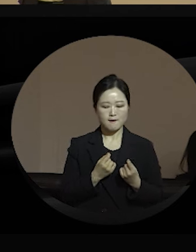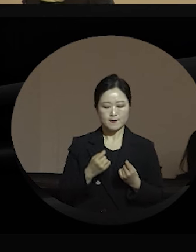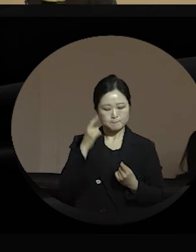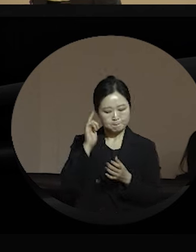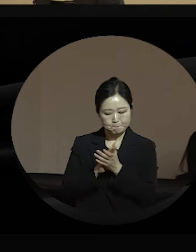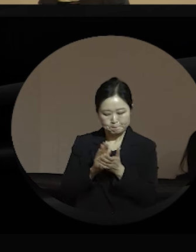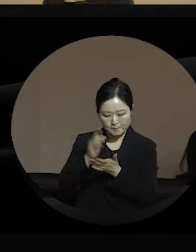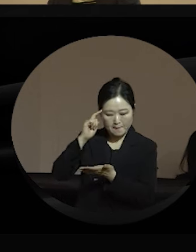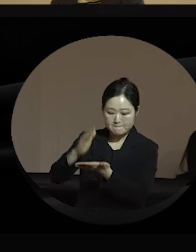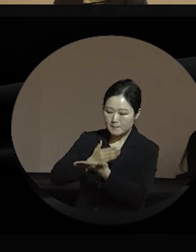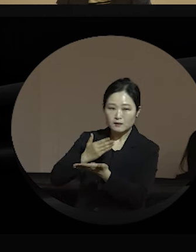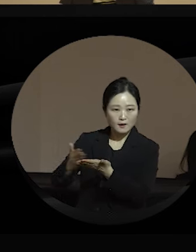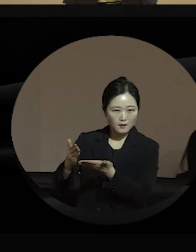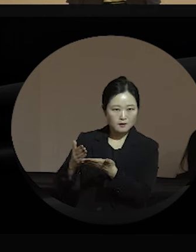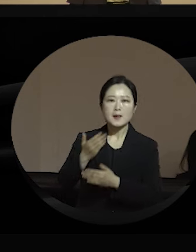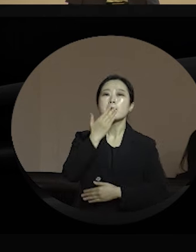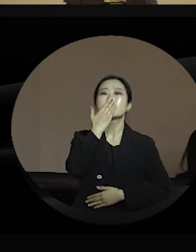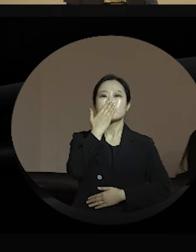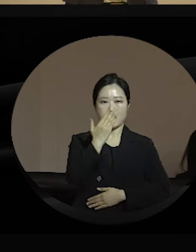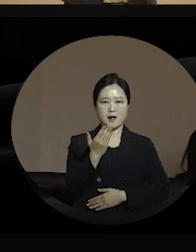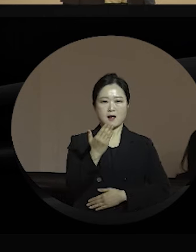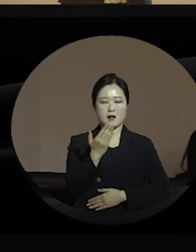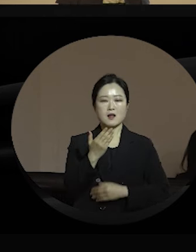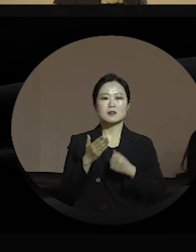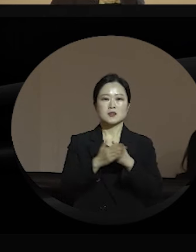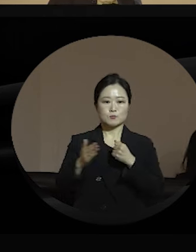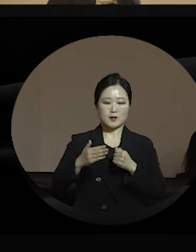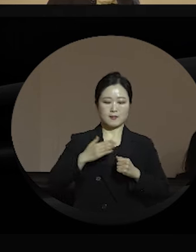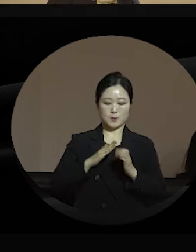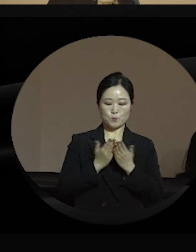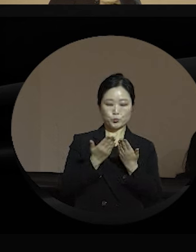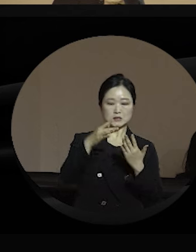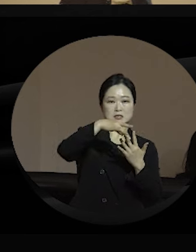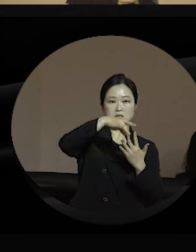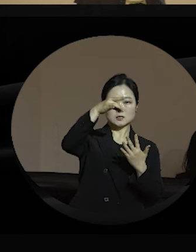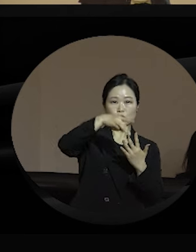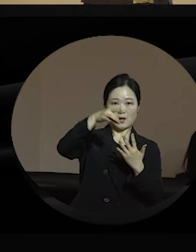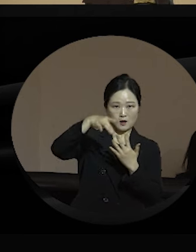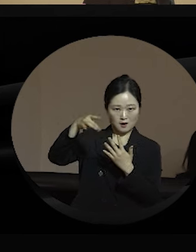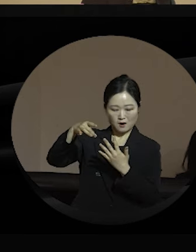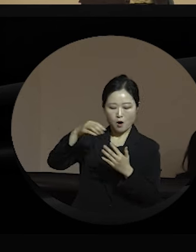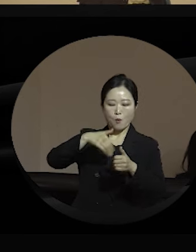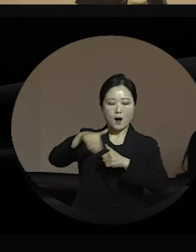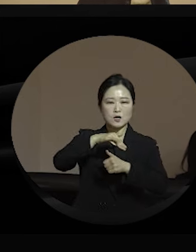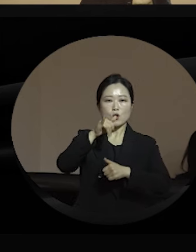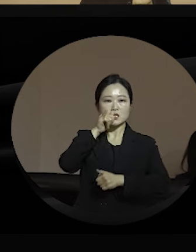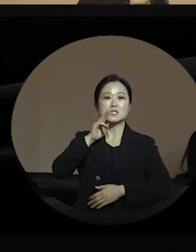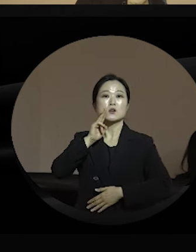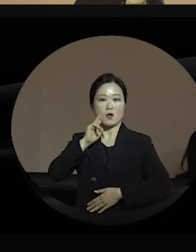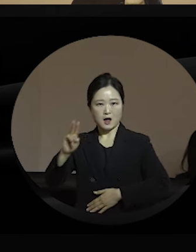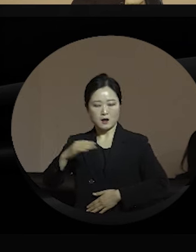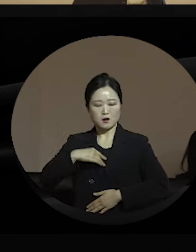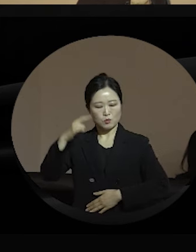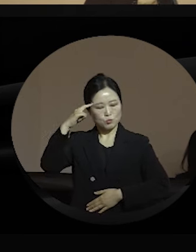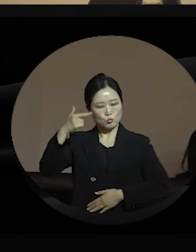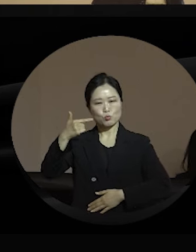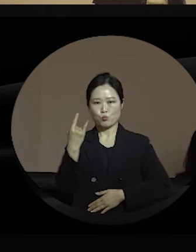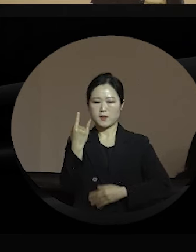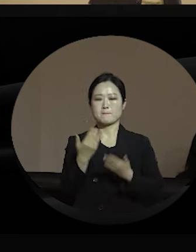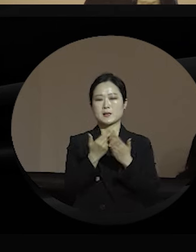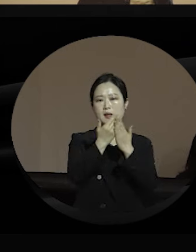때문에 판단을 끊임없이 계속해야 되는 게 선택이에요. 선택권을 많이 제공하는 환경이 좋아요. 어떤 악기를 갖고 놀지, 어떤